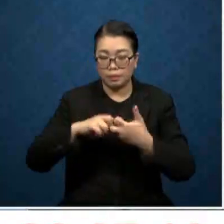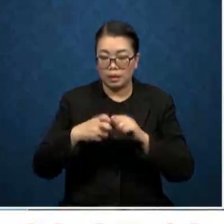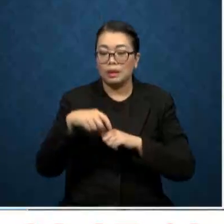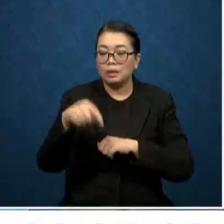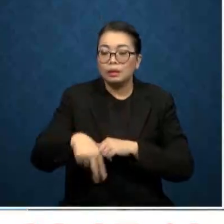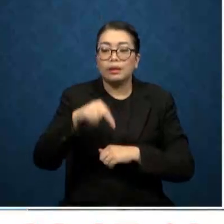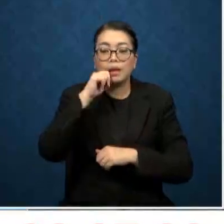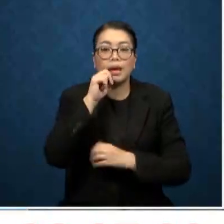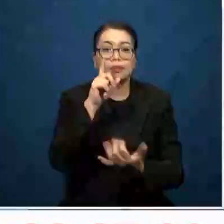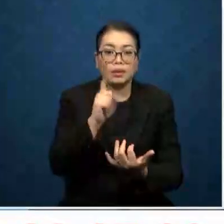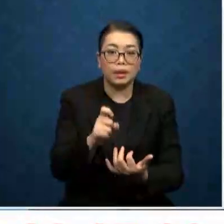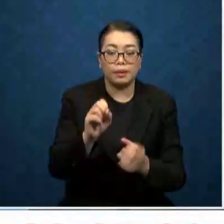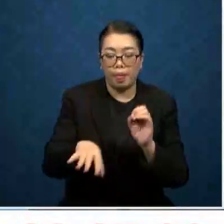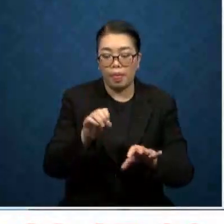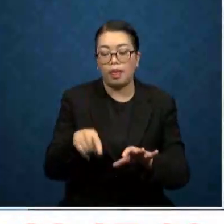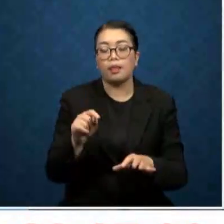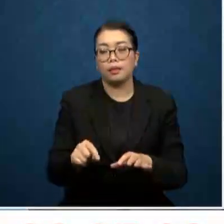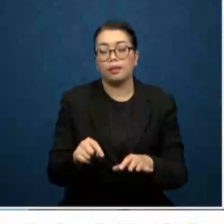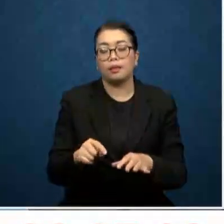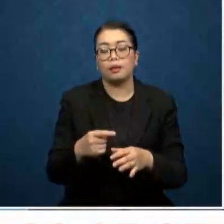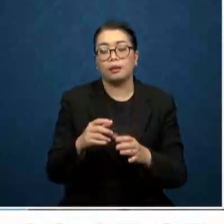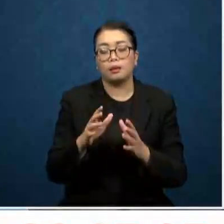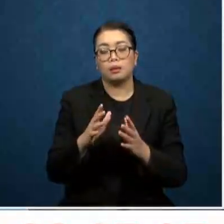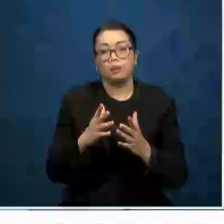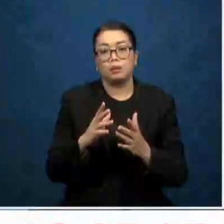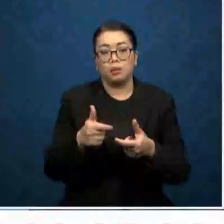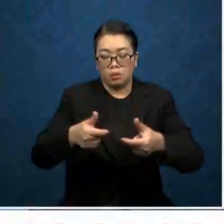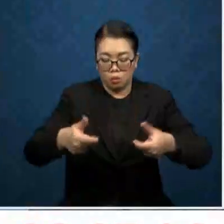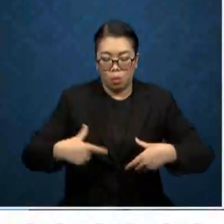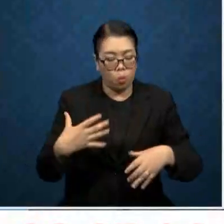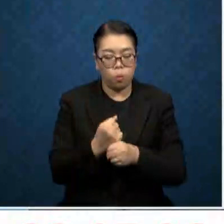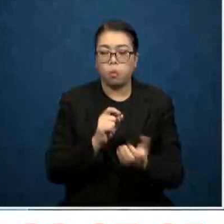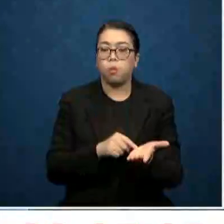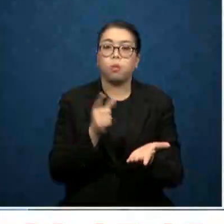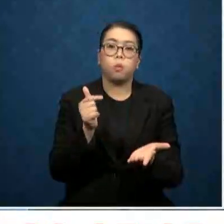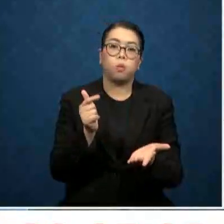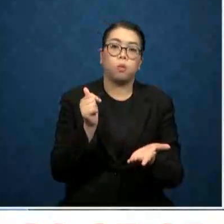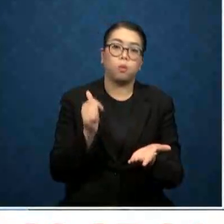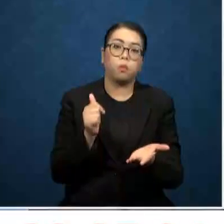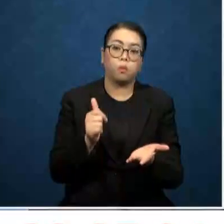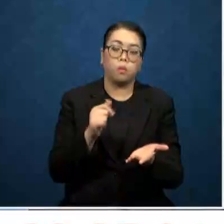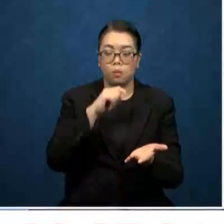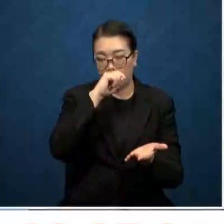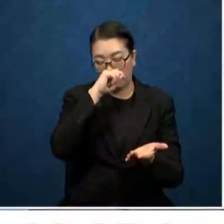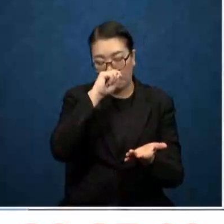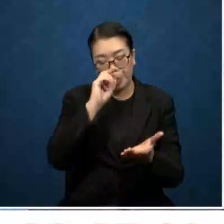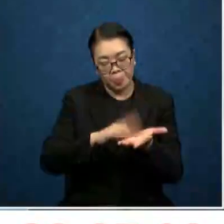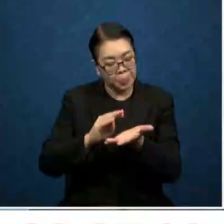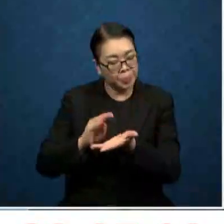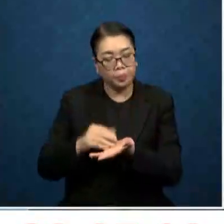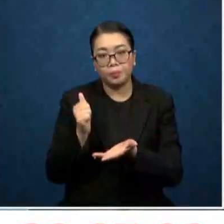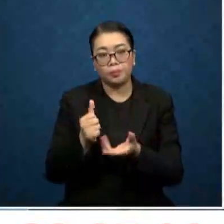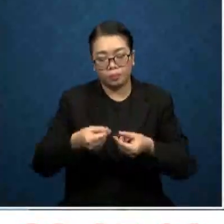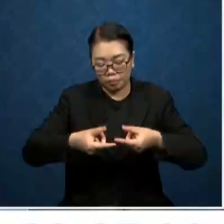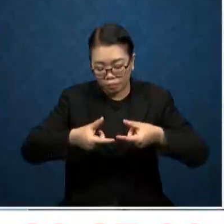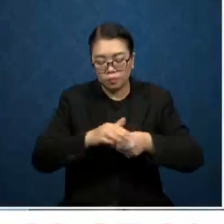เกิดขึ้นเป็นความสมบูรณ์ของเอกสารนี้อย่างยิ่งจำนวนก็ไม่ได้